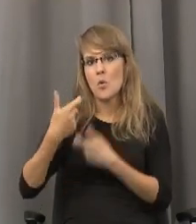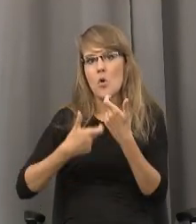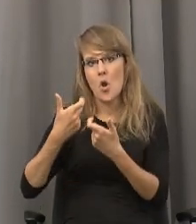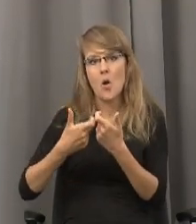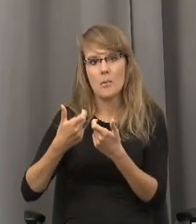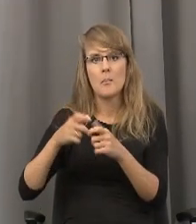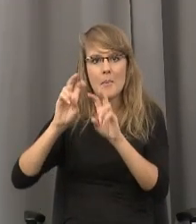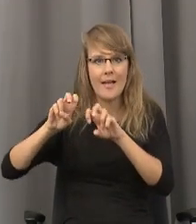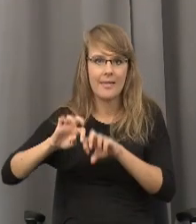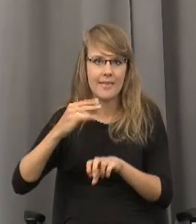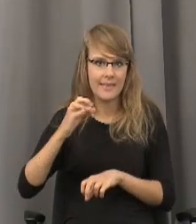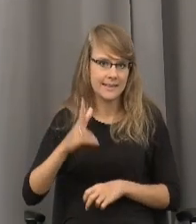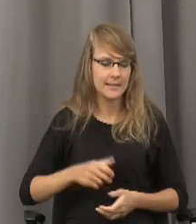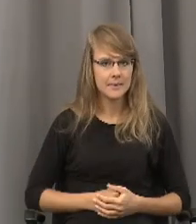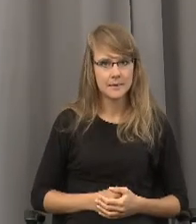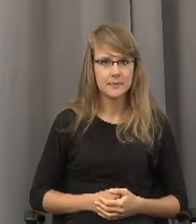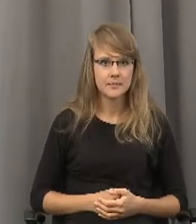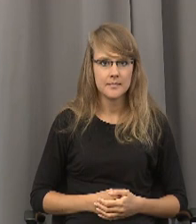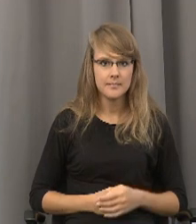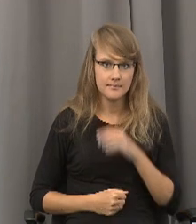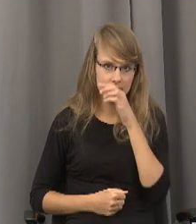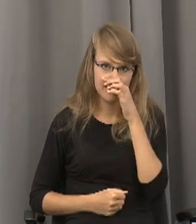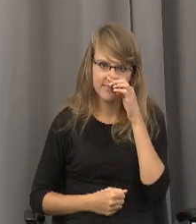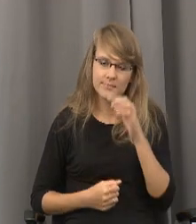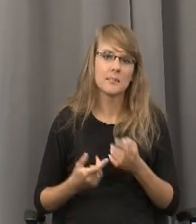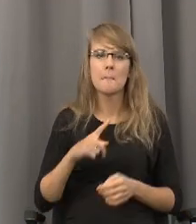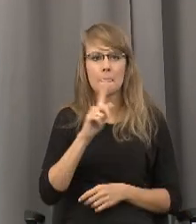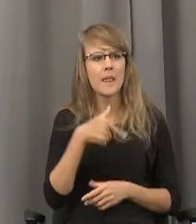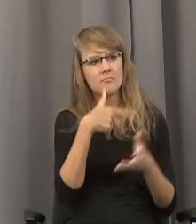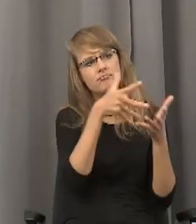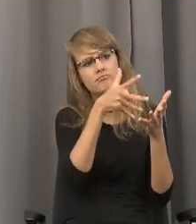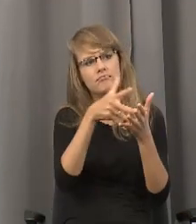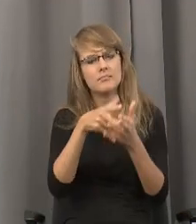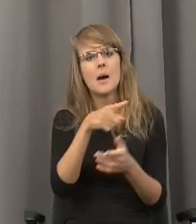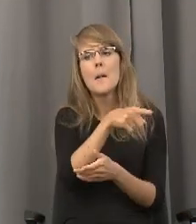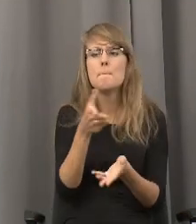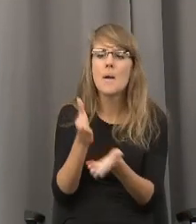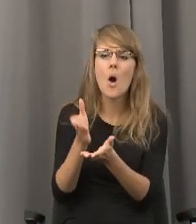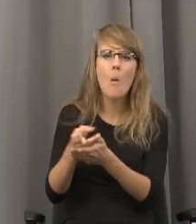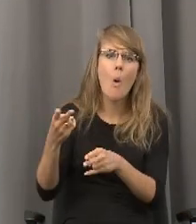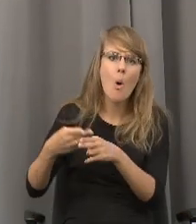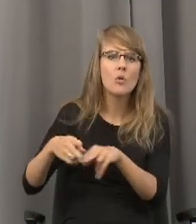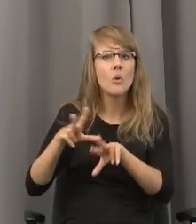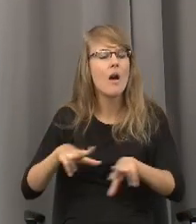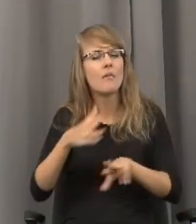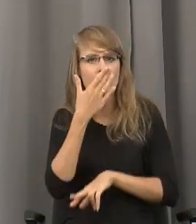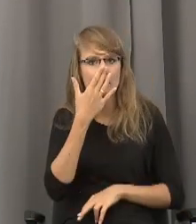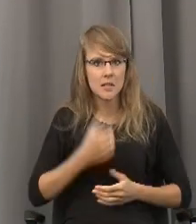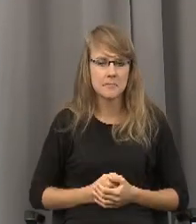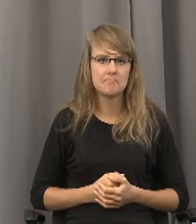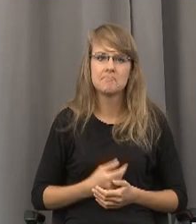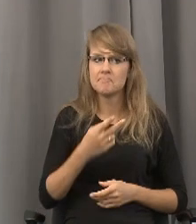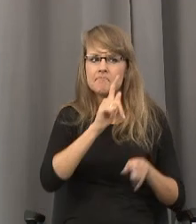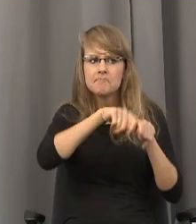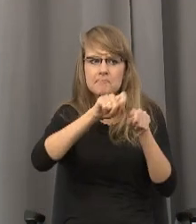Kantar. Jak oceniliśmy pomoc dla chorych i ich rodzin? Ustalenia kontroli wskazują, że